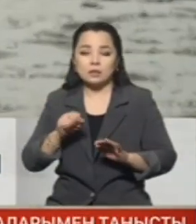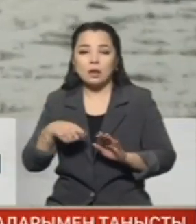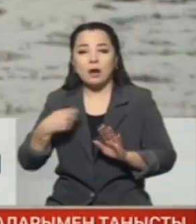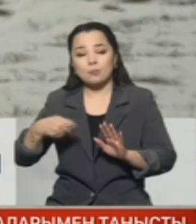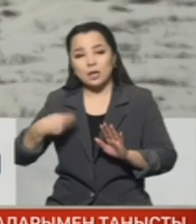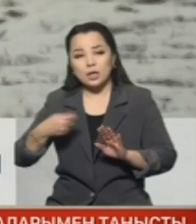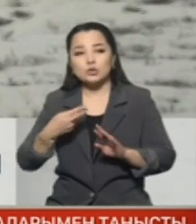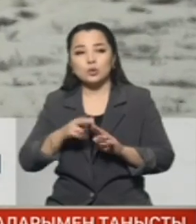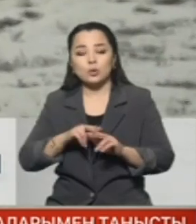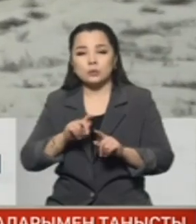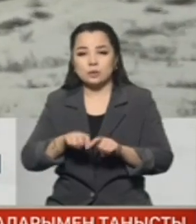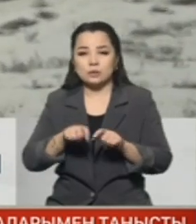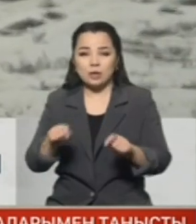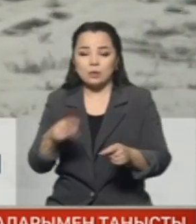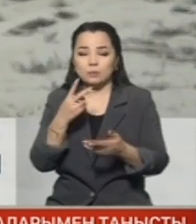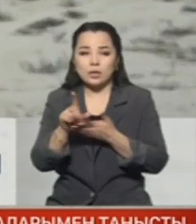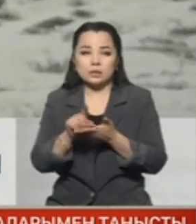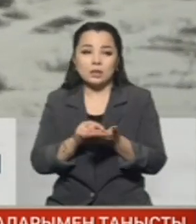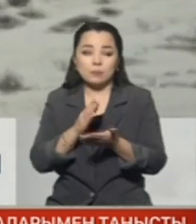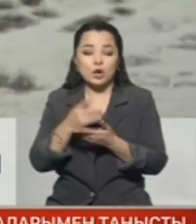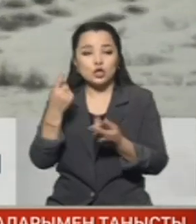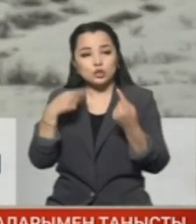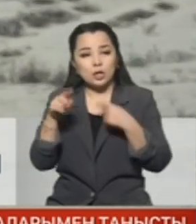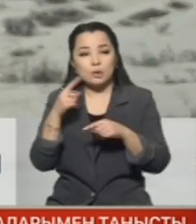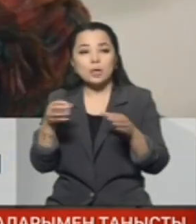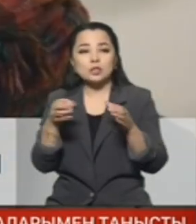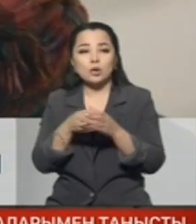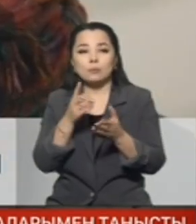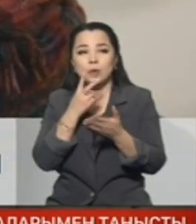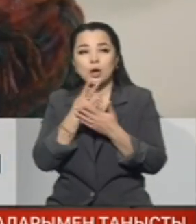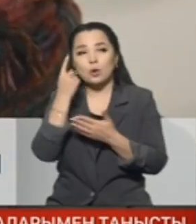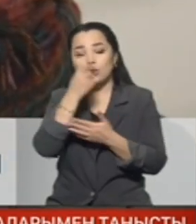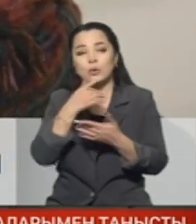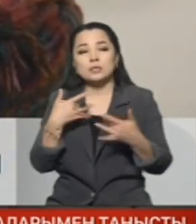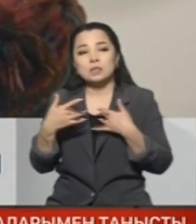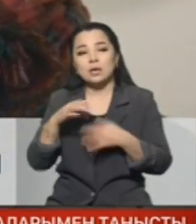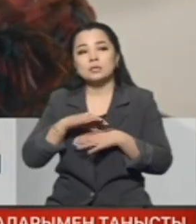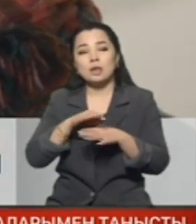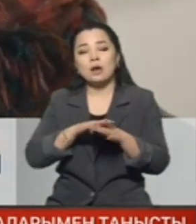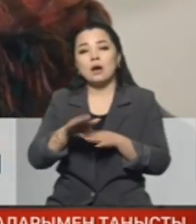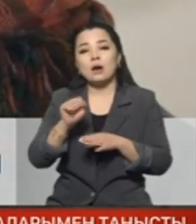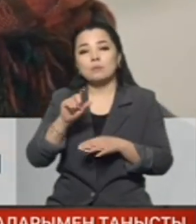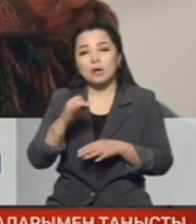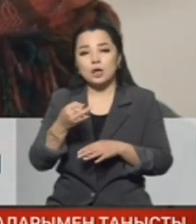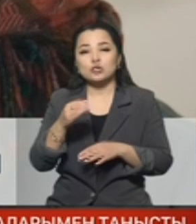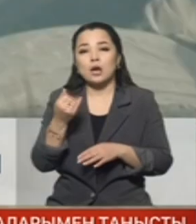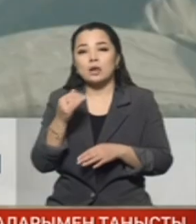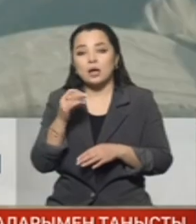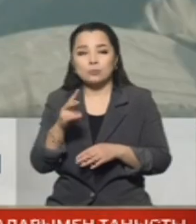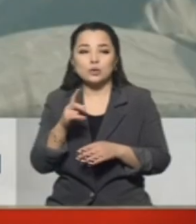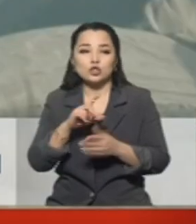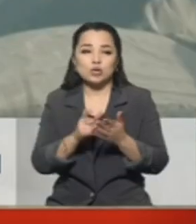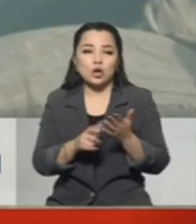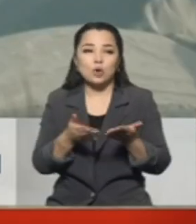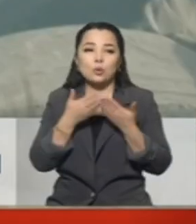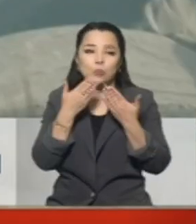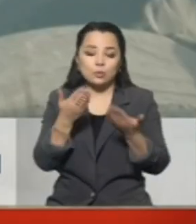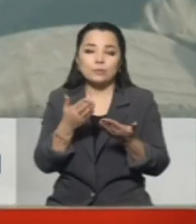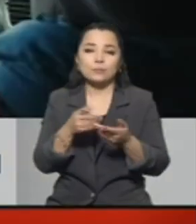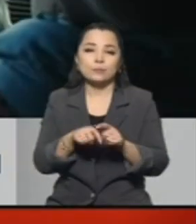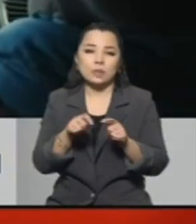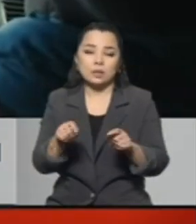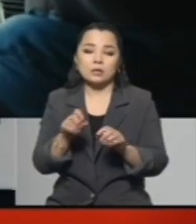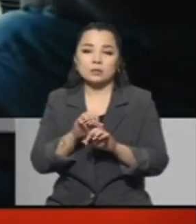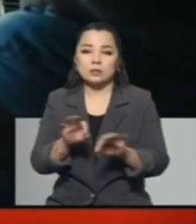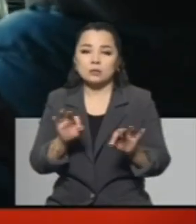Валерий Дегтярев таспалаған. Шығармашылық топ кейіпкер образын ашу үшін Абайдың, Шәкәрімнің шығармаларын оқып, Көкбайды